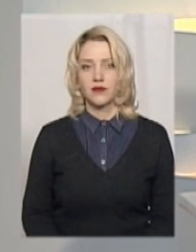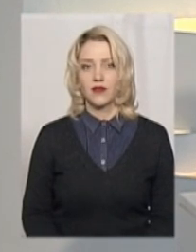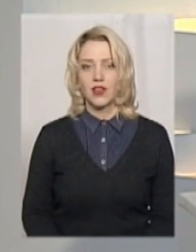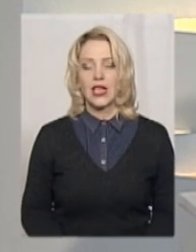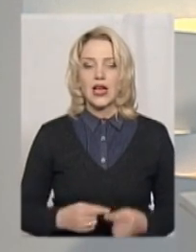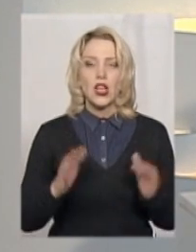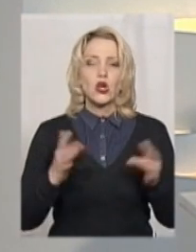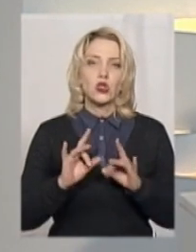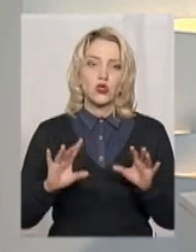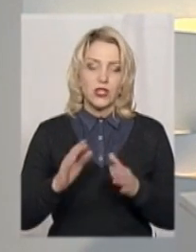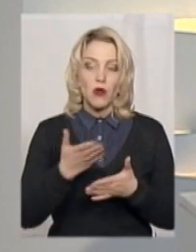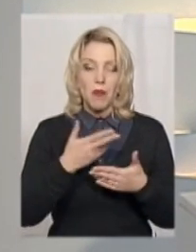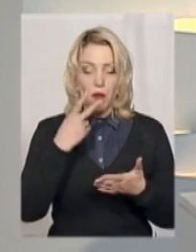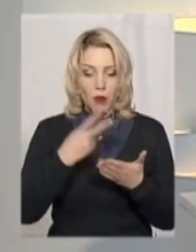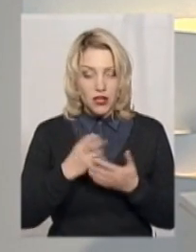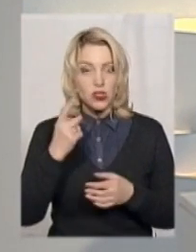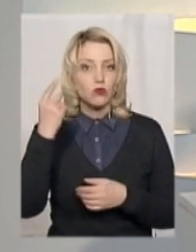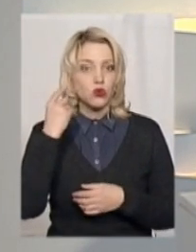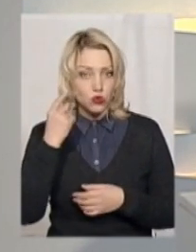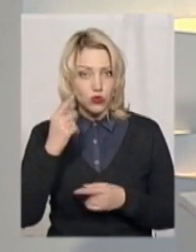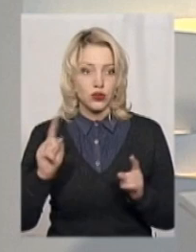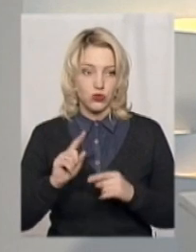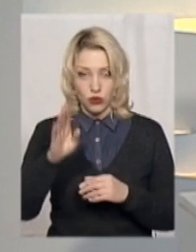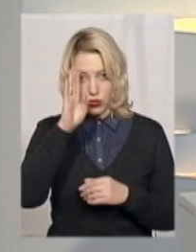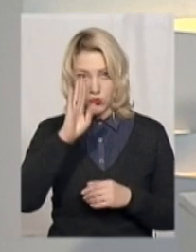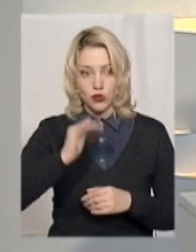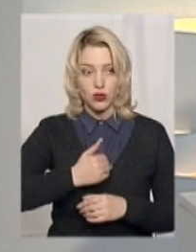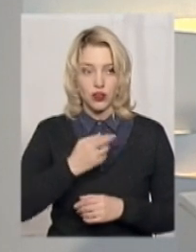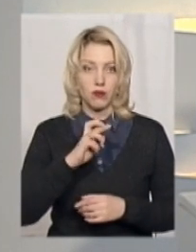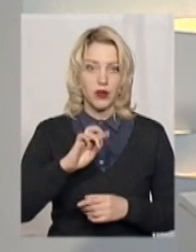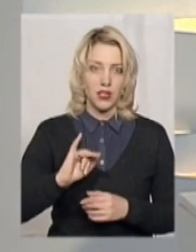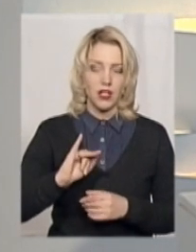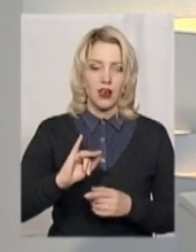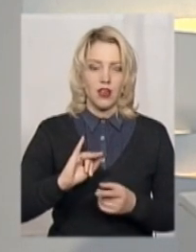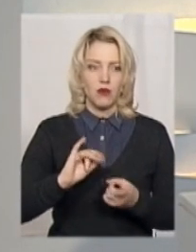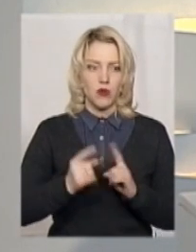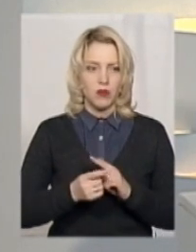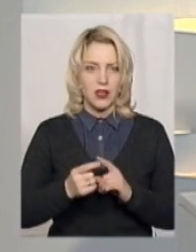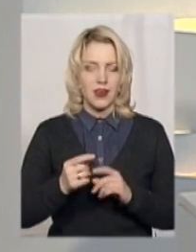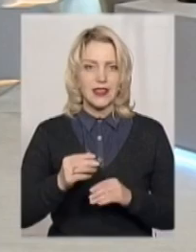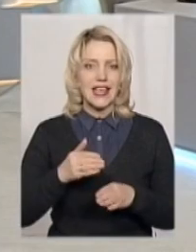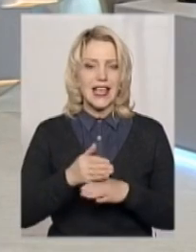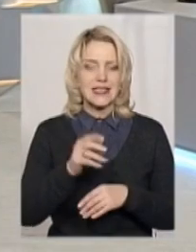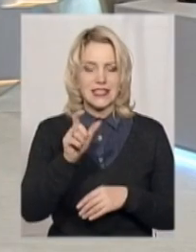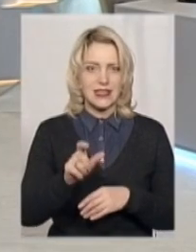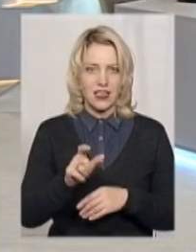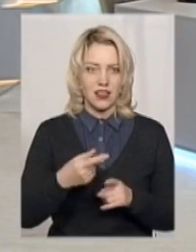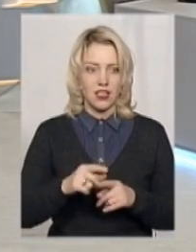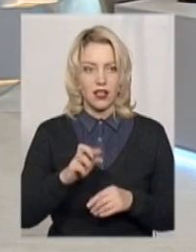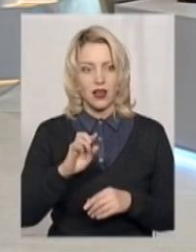От із сюжету ми побачили, почули, так, хлопчик хотів би поміняти асистента. Чи реально задовольнити його